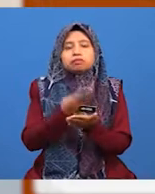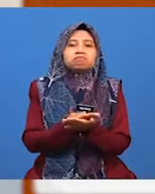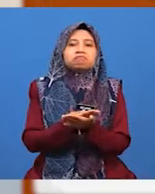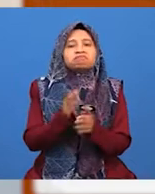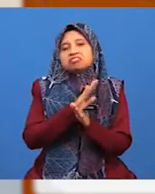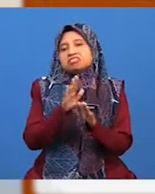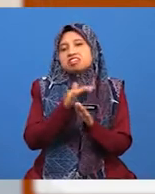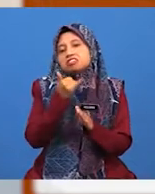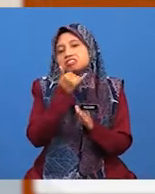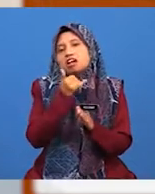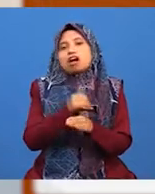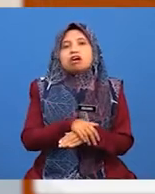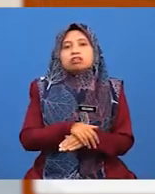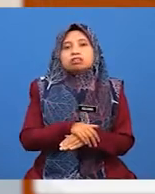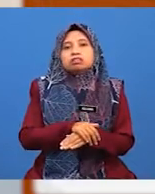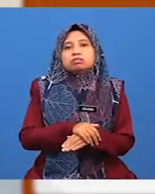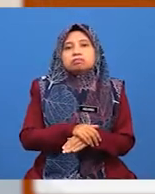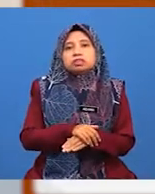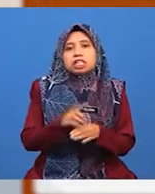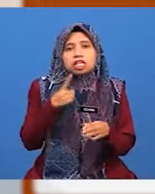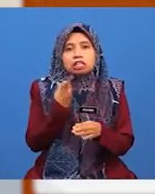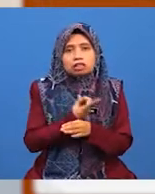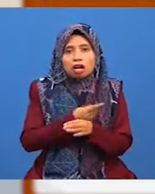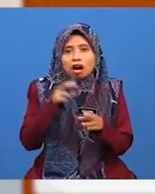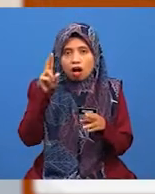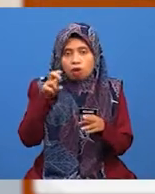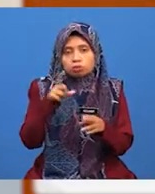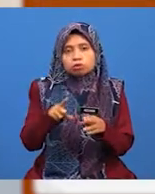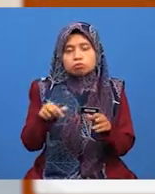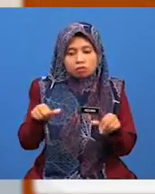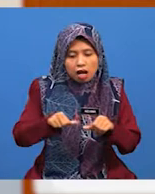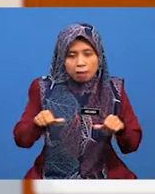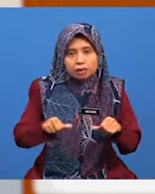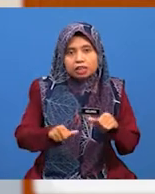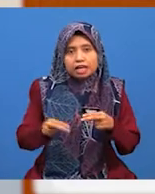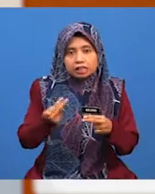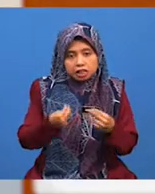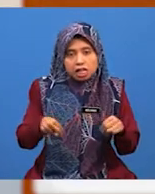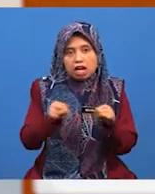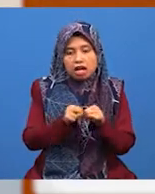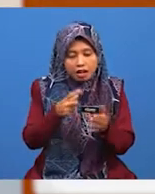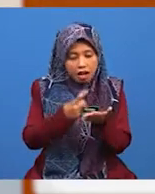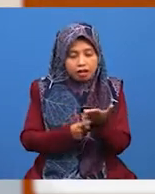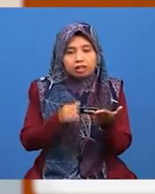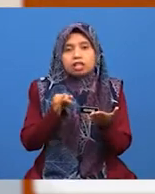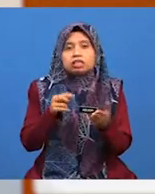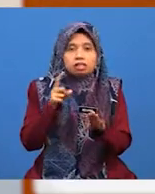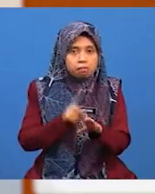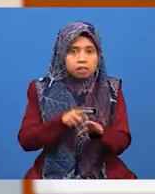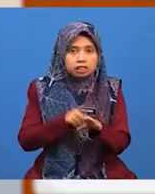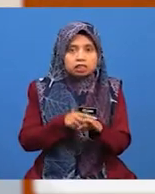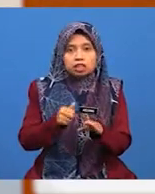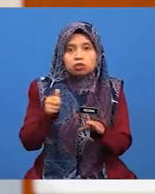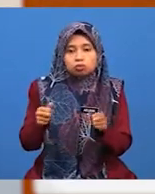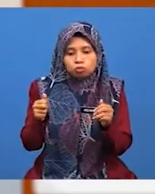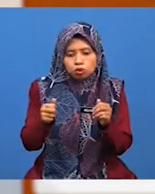bukan? Pandai semua murid cikgu. Kita haruslah mengamalkan nilai menghargai masa,